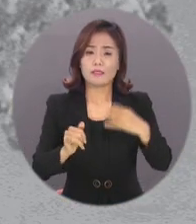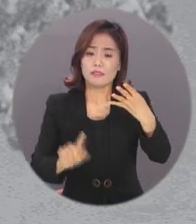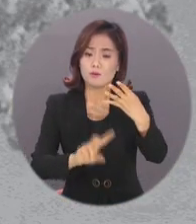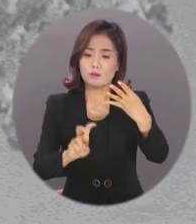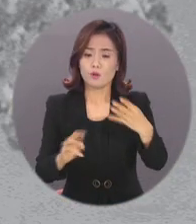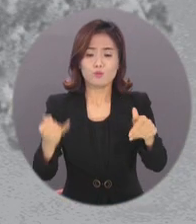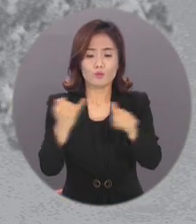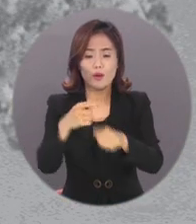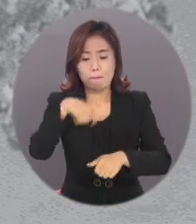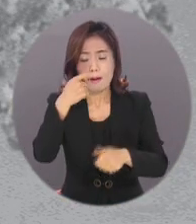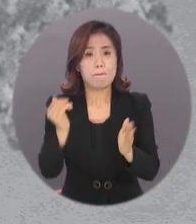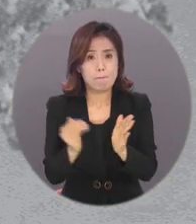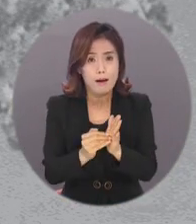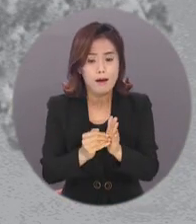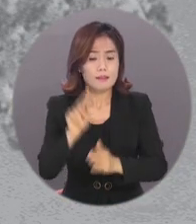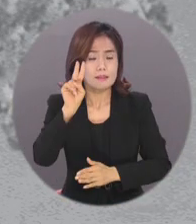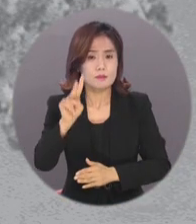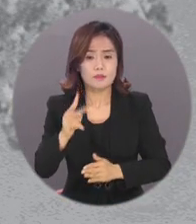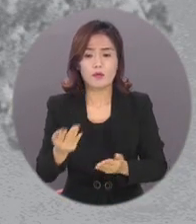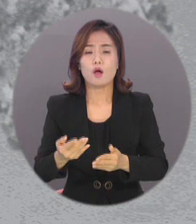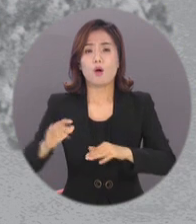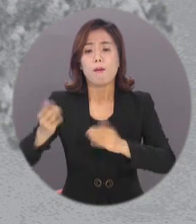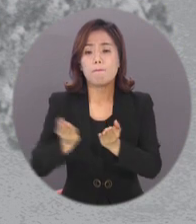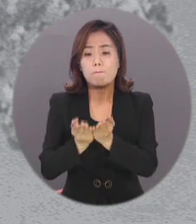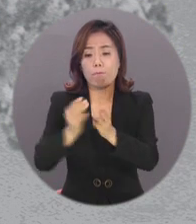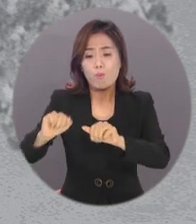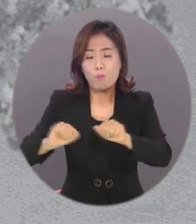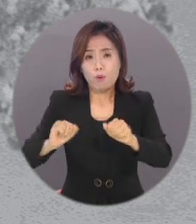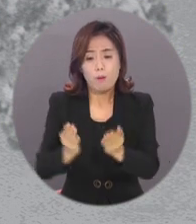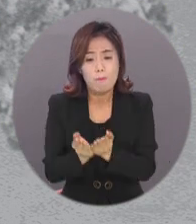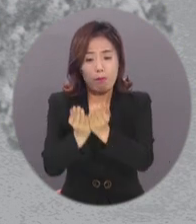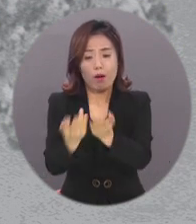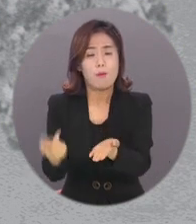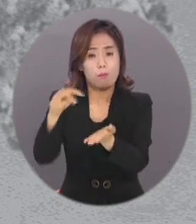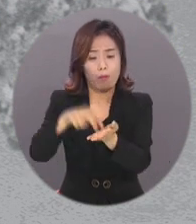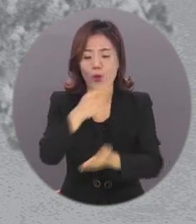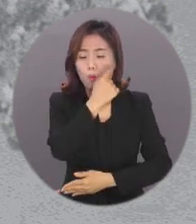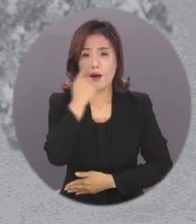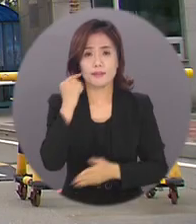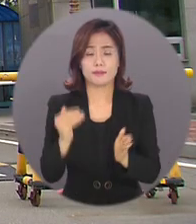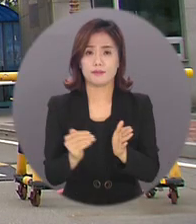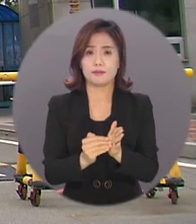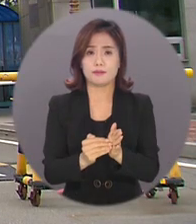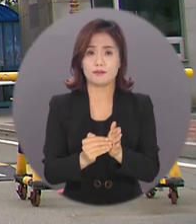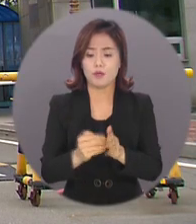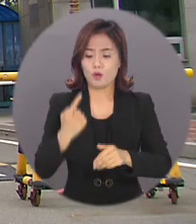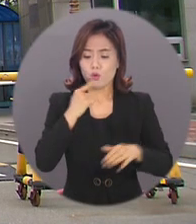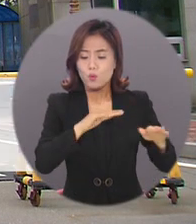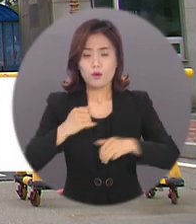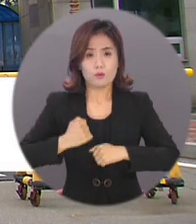21일 부부끼리 식사 모임을 한 뒤 이튿날 작전 수행을 위해 출항한 함정에 승선한 것으로 확인됐습니다.